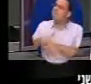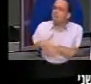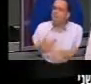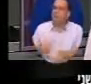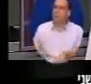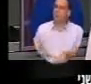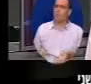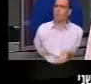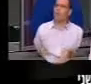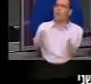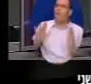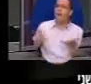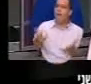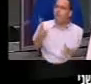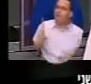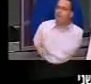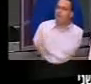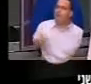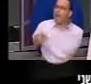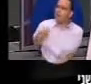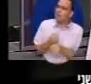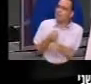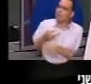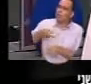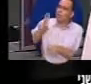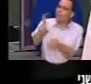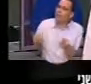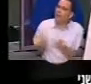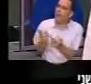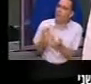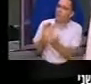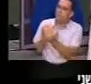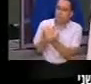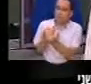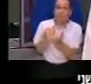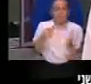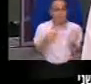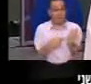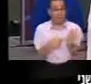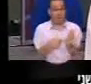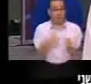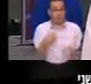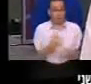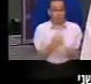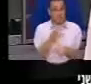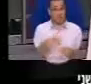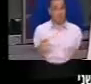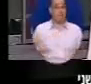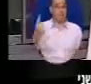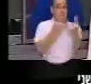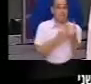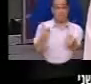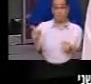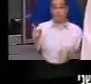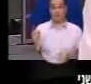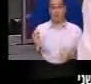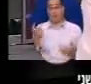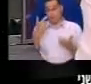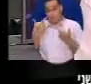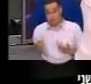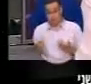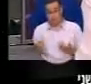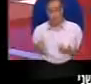יכול להיות יותר מונגש, יותר קל? לכן אנחנו נדאג למפגש אישי בין קציני הביטחון וגם הסטודנטים